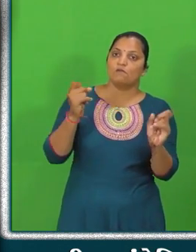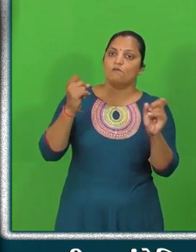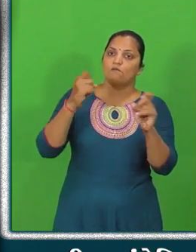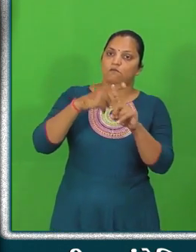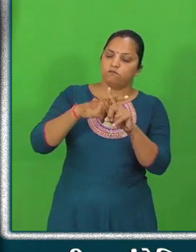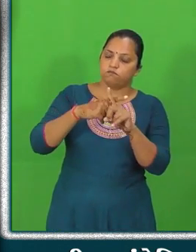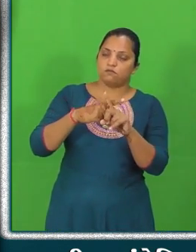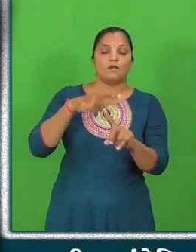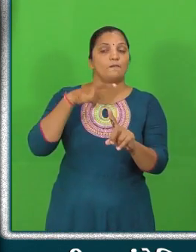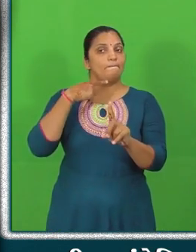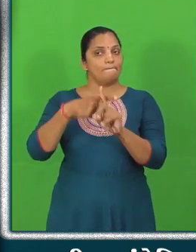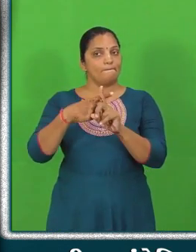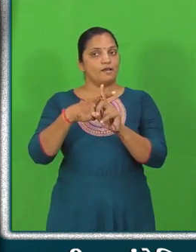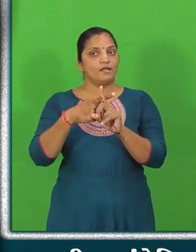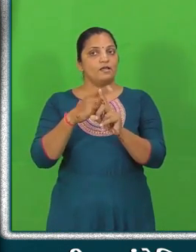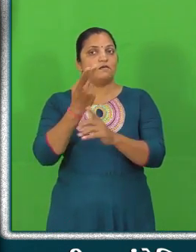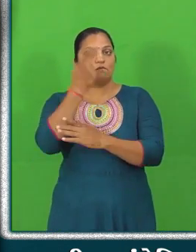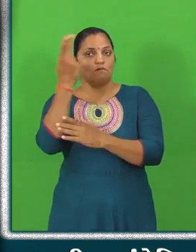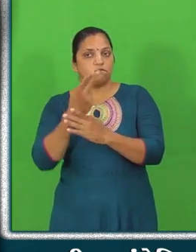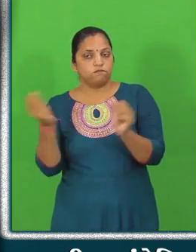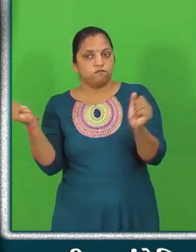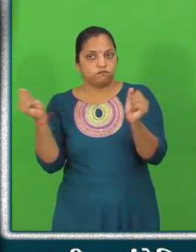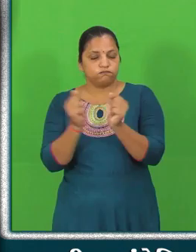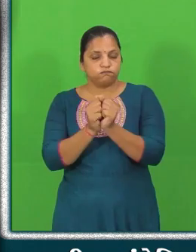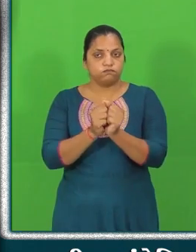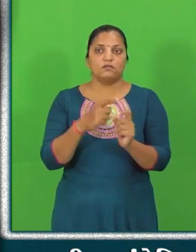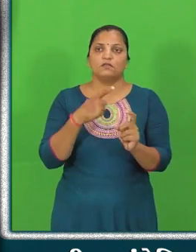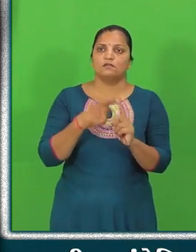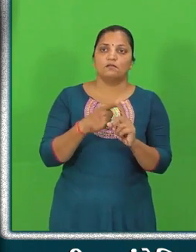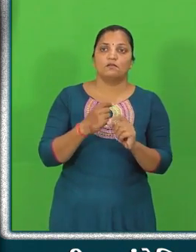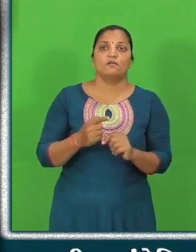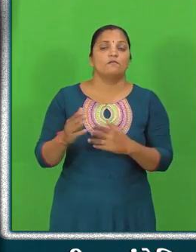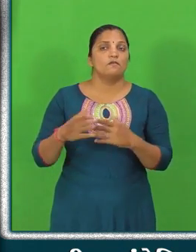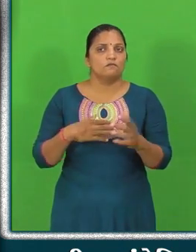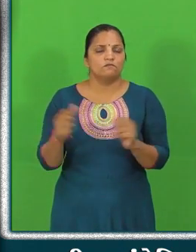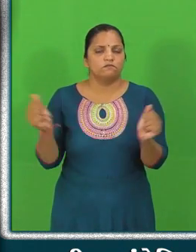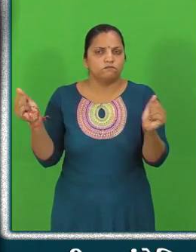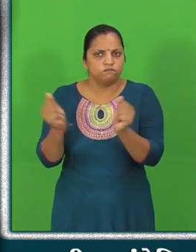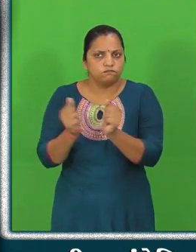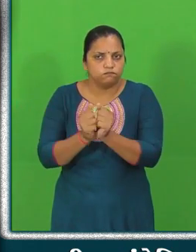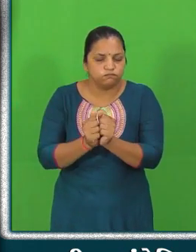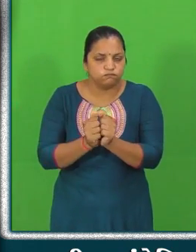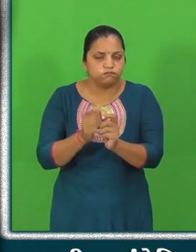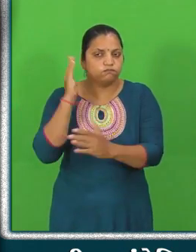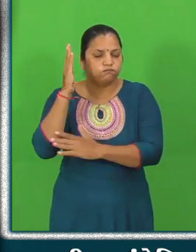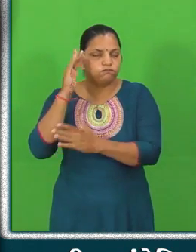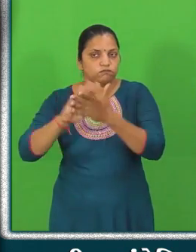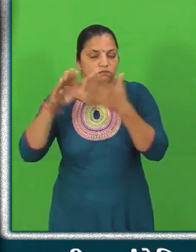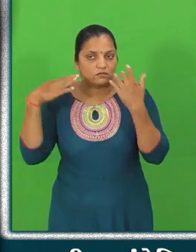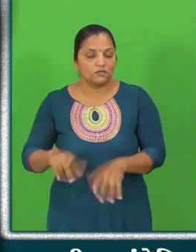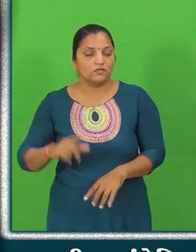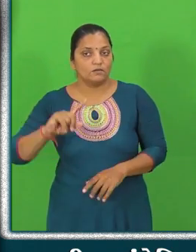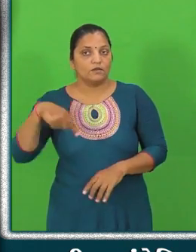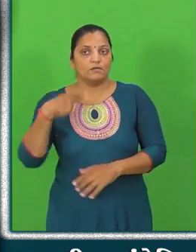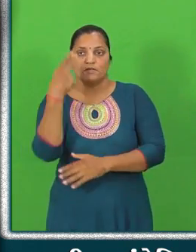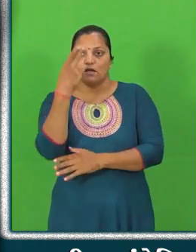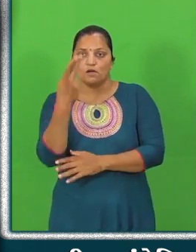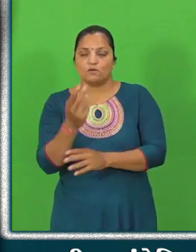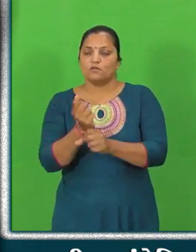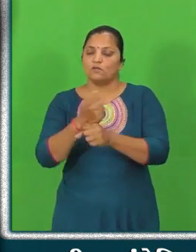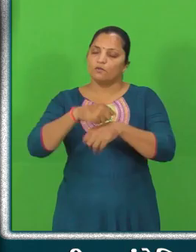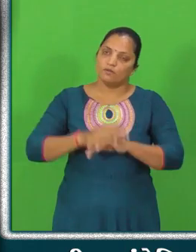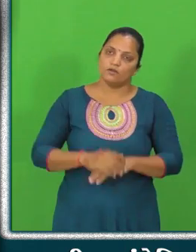આકૃતિને દોરવાની પણ છે. કદાચ મારી સાથે તમે પેરેલલ રીતે ના દોરી શકો તો કંઈ વાંધો નહીં, પણ જેવું સેશન પતે એવું તરત દોરી જ કાઢવાની છે બધી